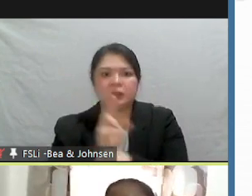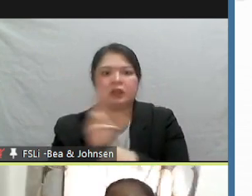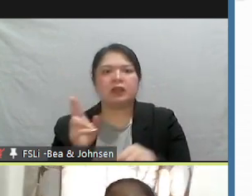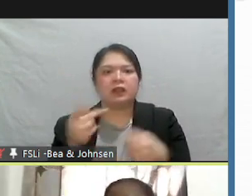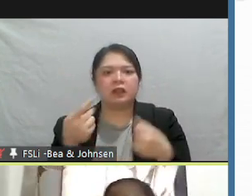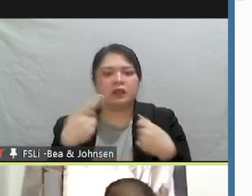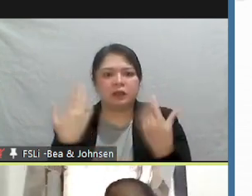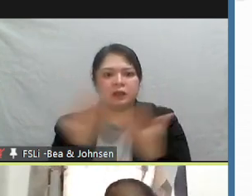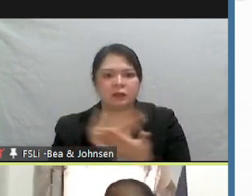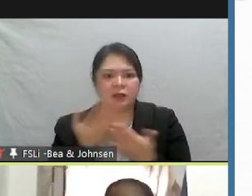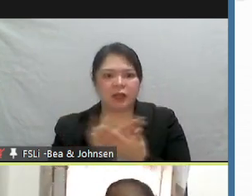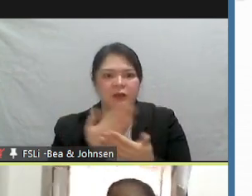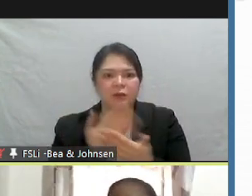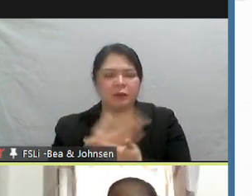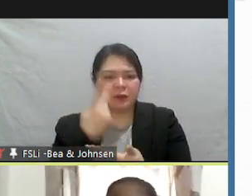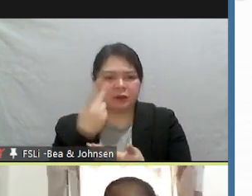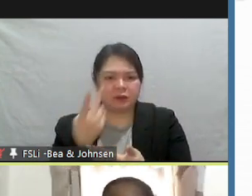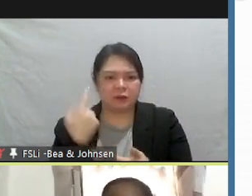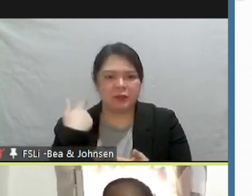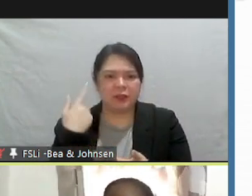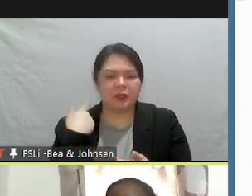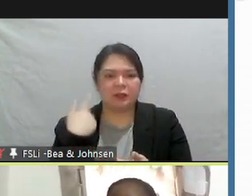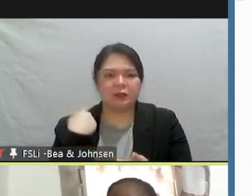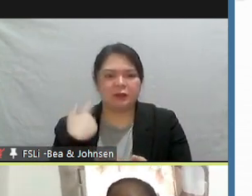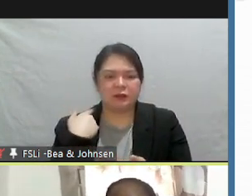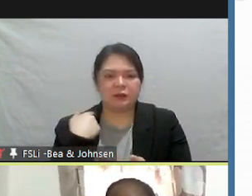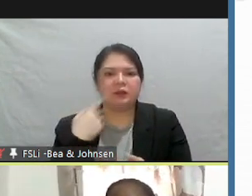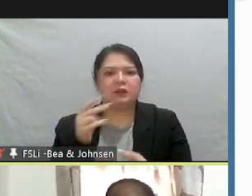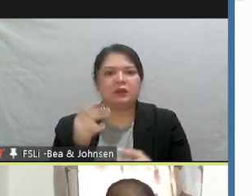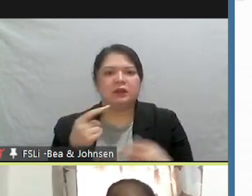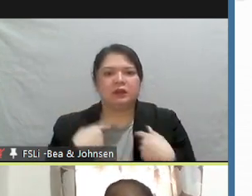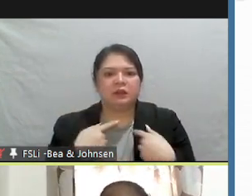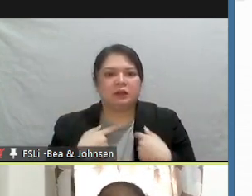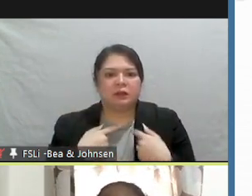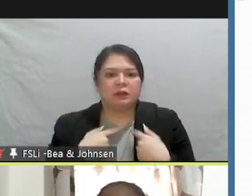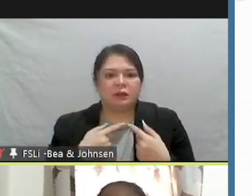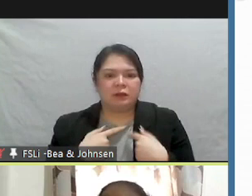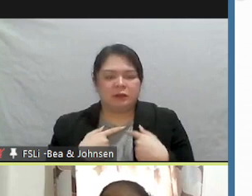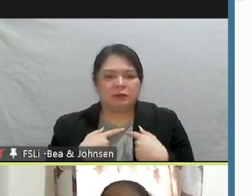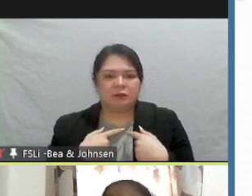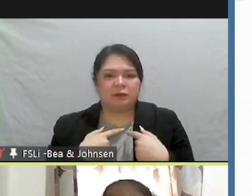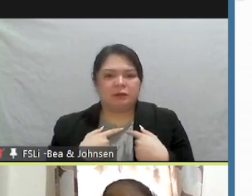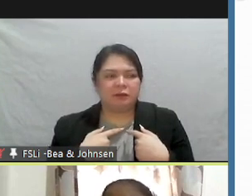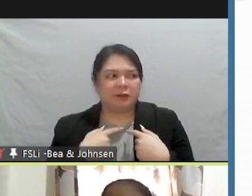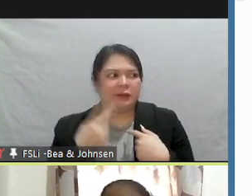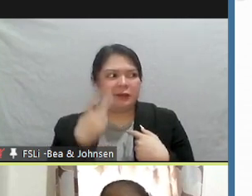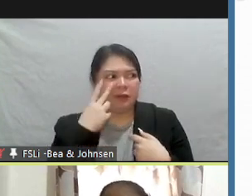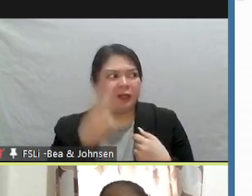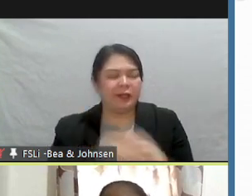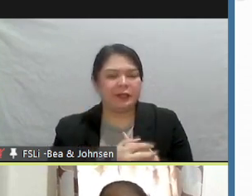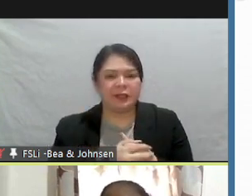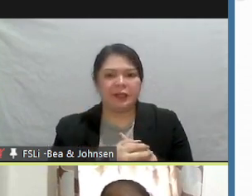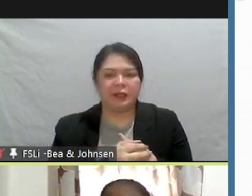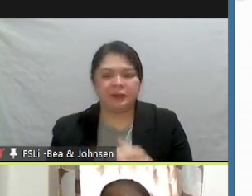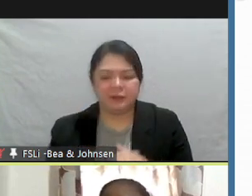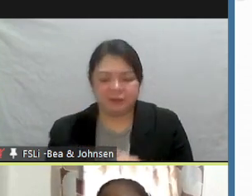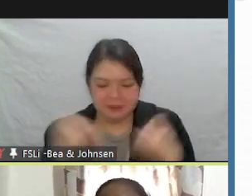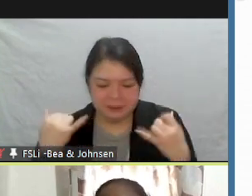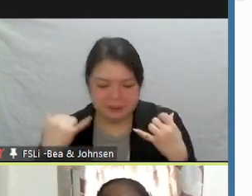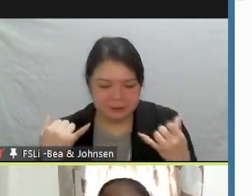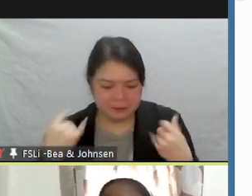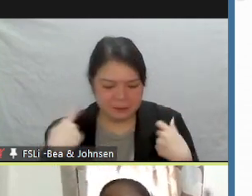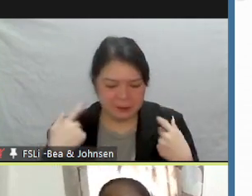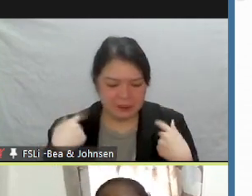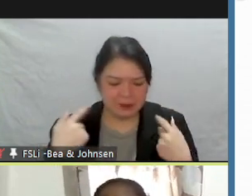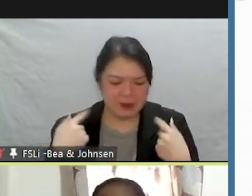makabagong teknolohiya? Nawala naman po sa amin yun. Kaya isa po sana sa aming mga panawagan at isa sa